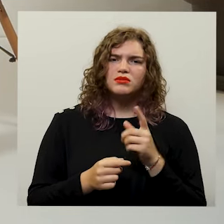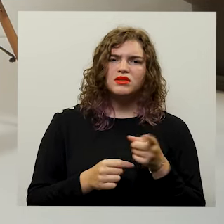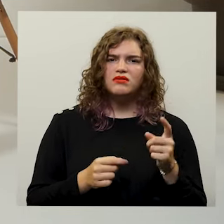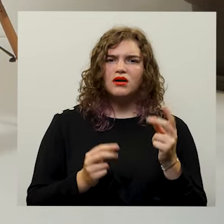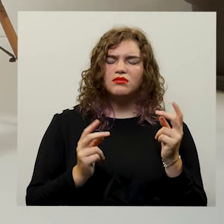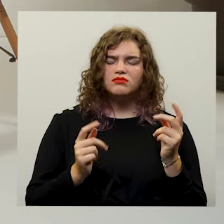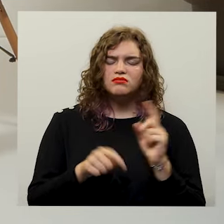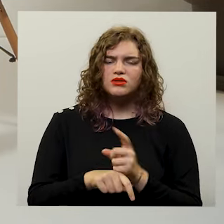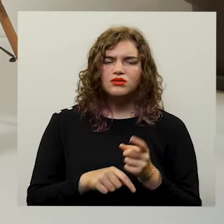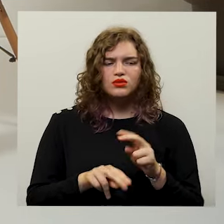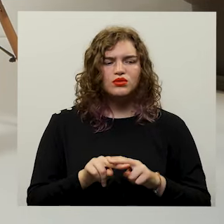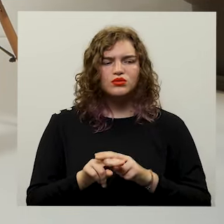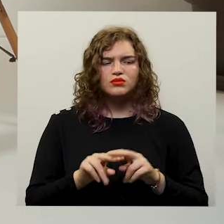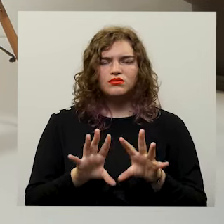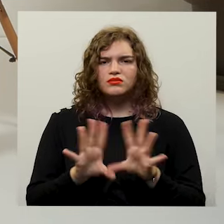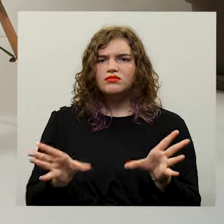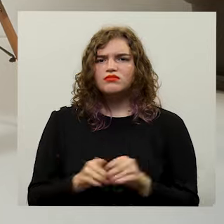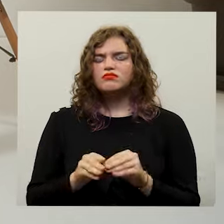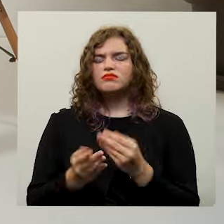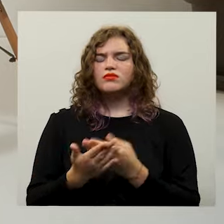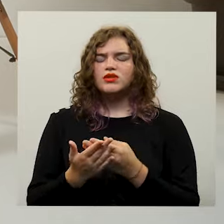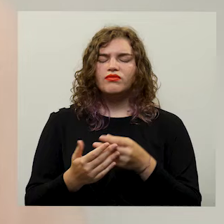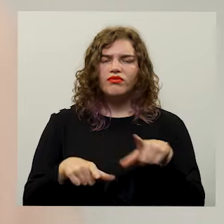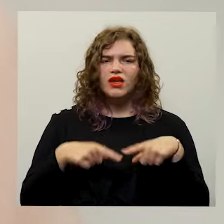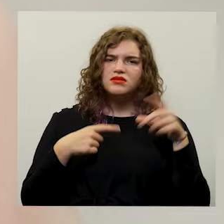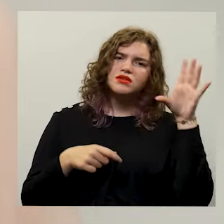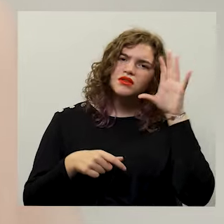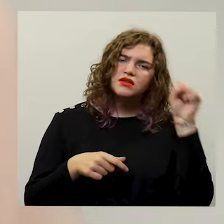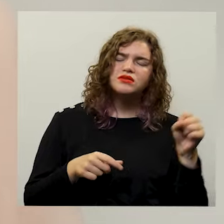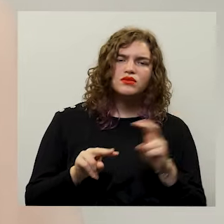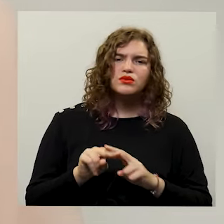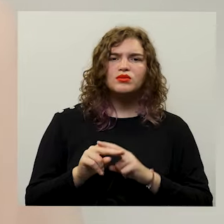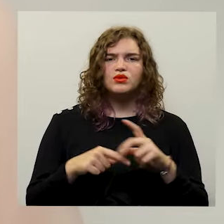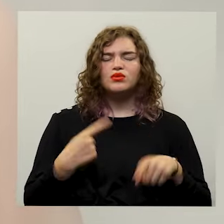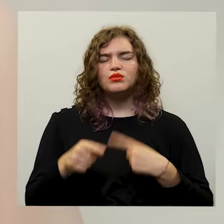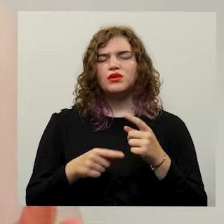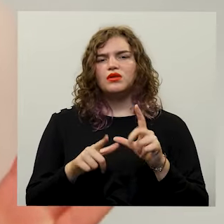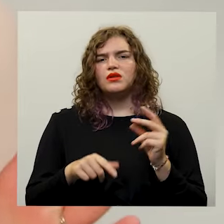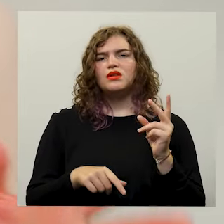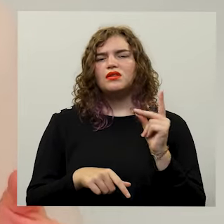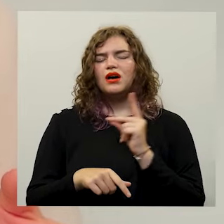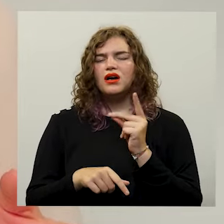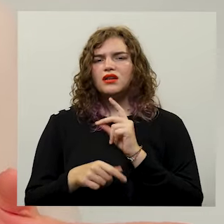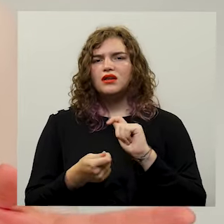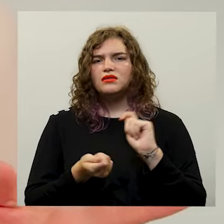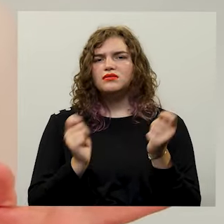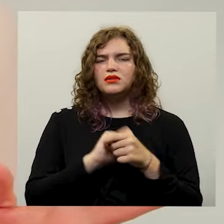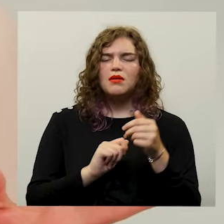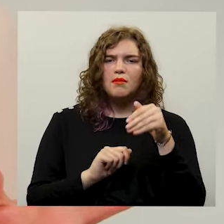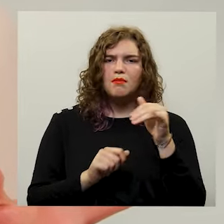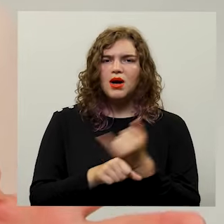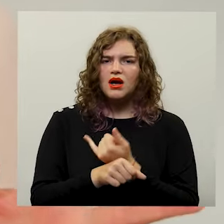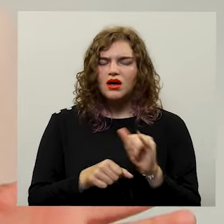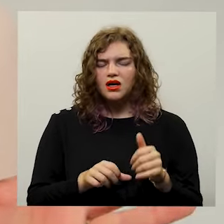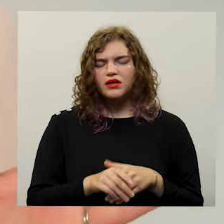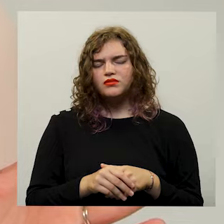viața voastră acum împreună, de credință? Vreau să spun că după ce Daniel s-a întors la Domnul, în luna mai, a